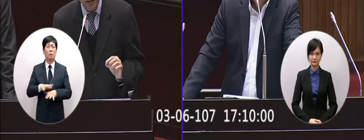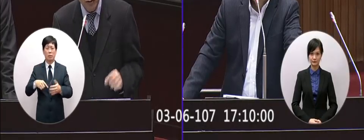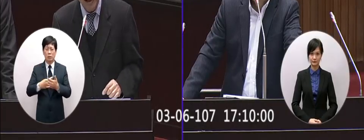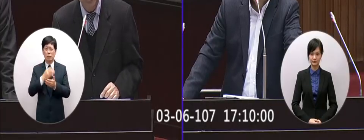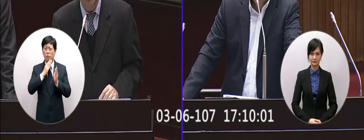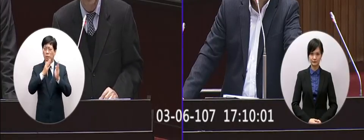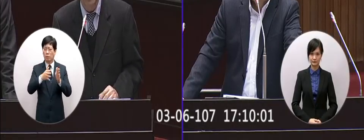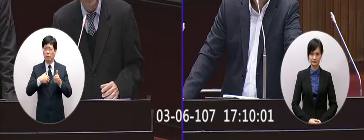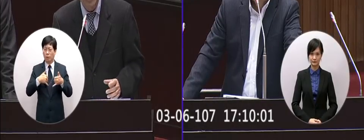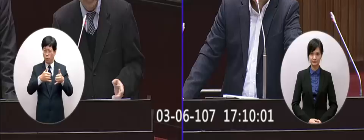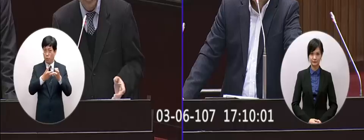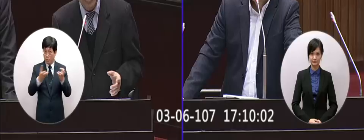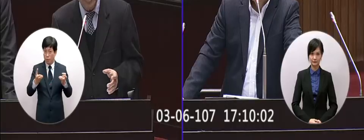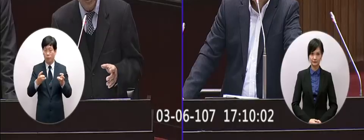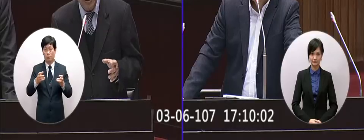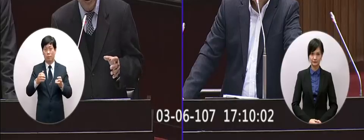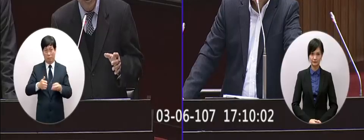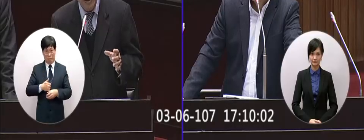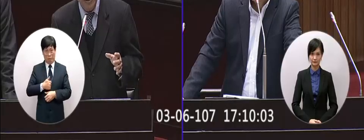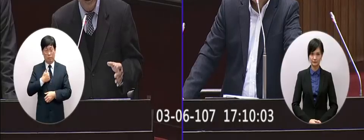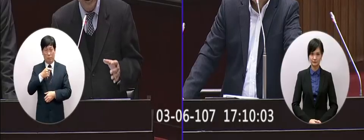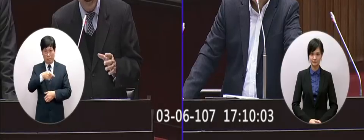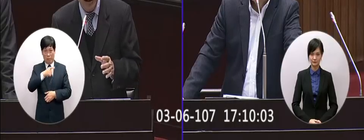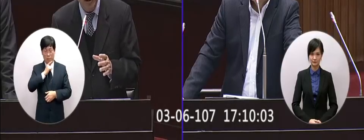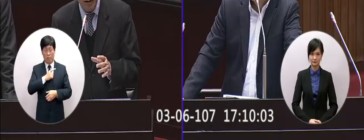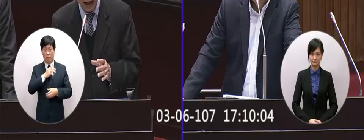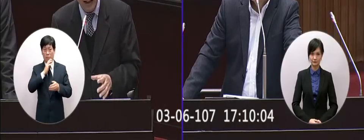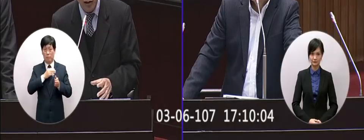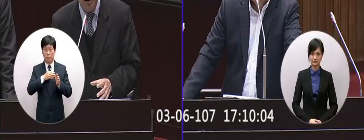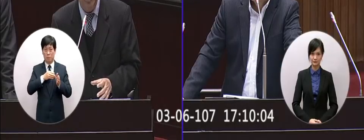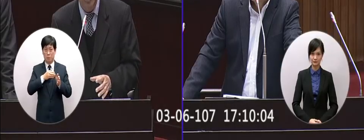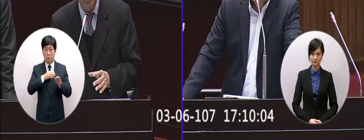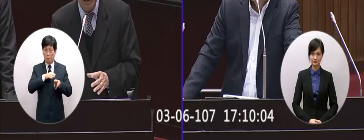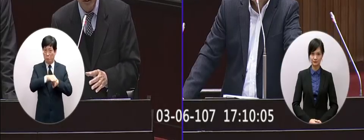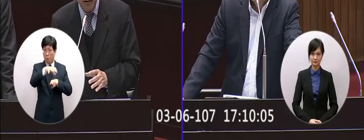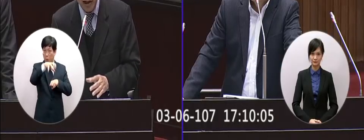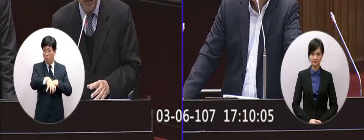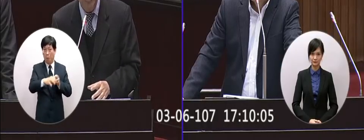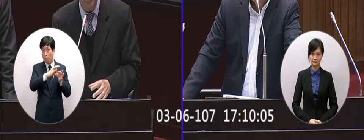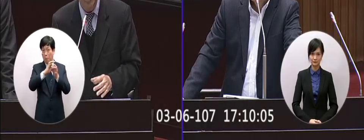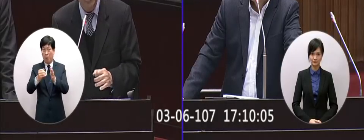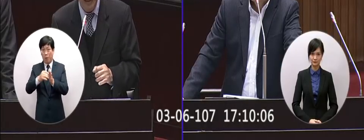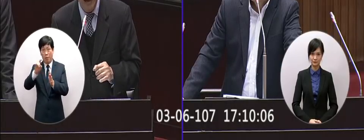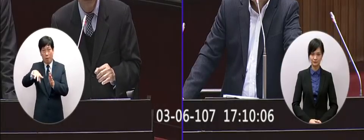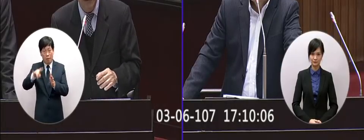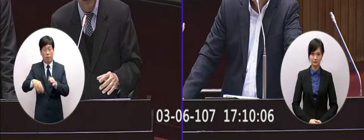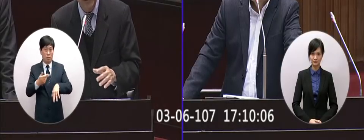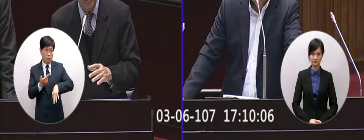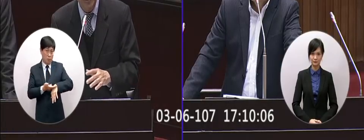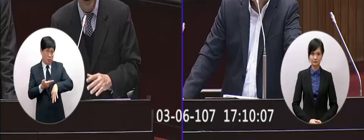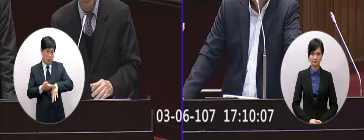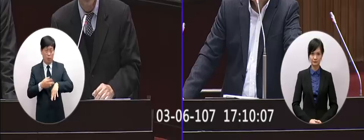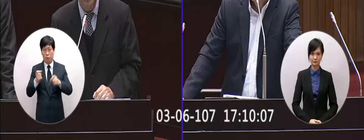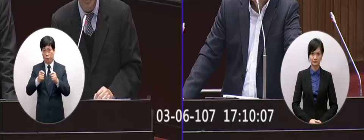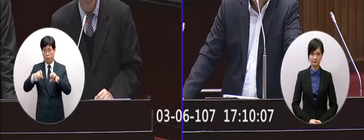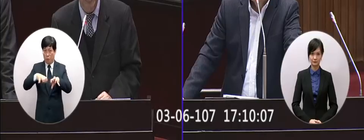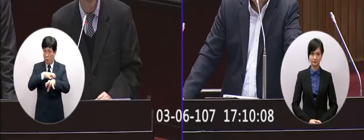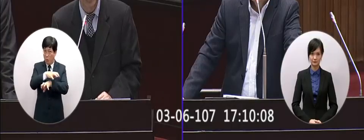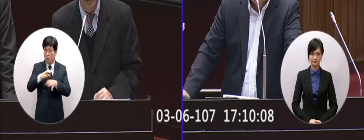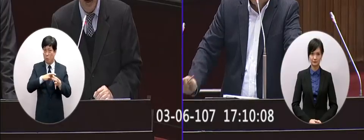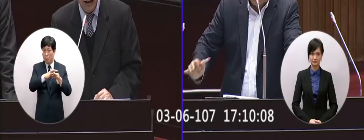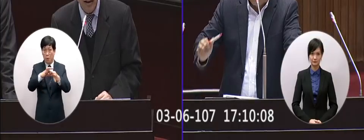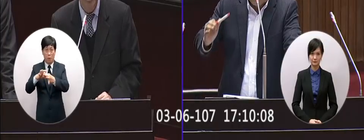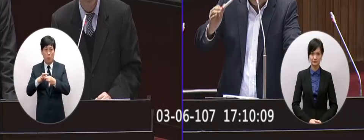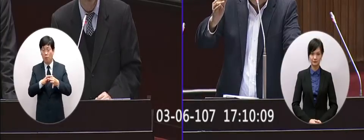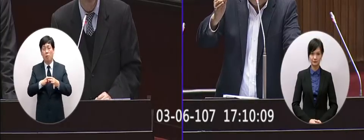有评估路线的部分，但实际上这个车站连通到哪里去，它从技术上跟它和附近的环境的结合